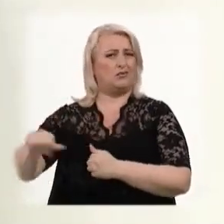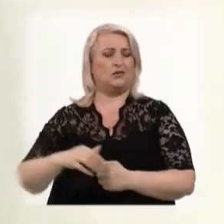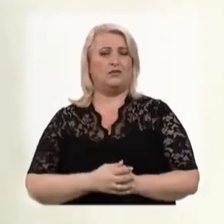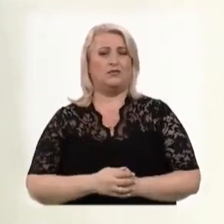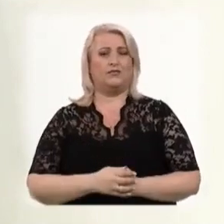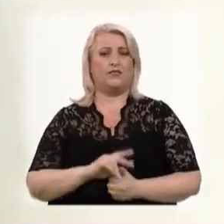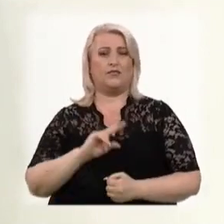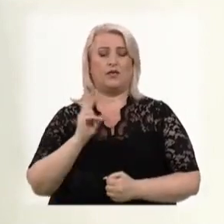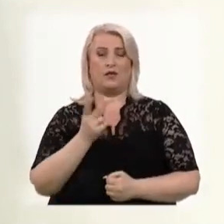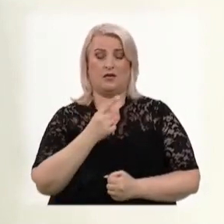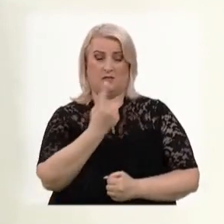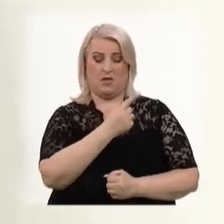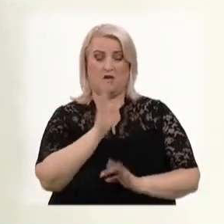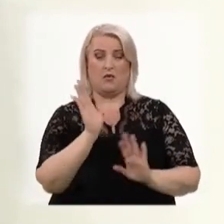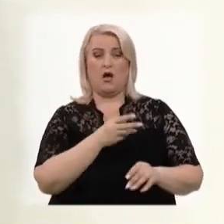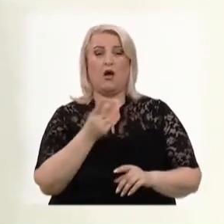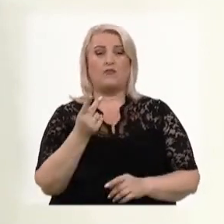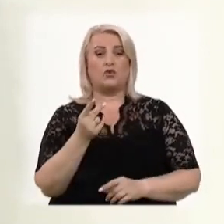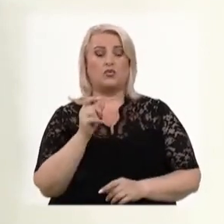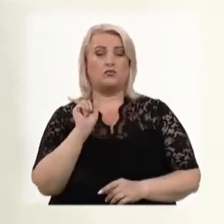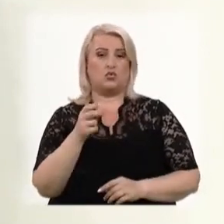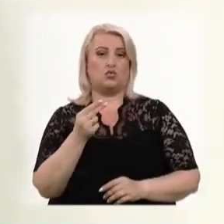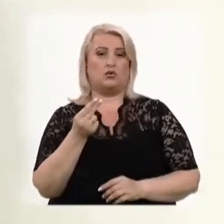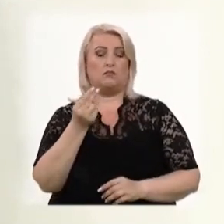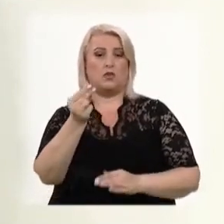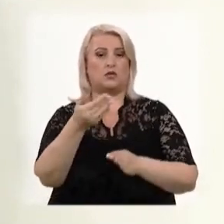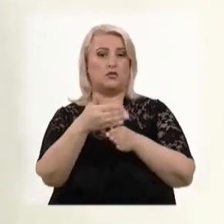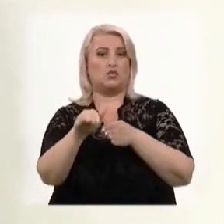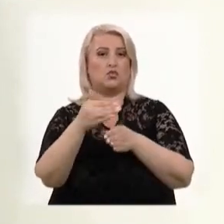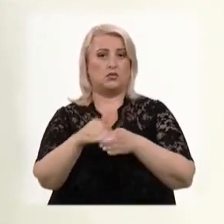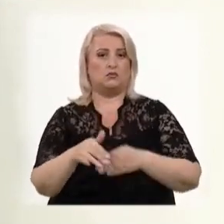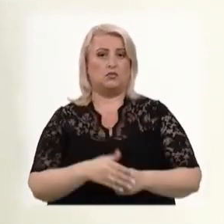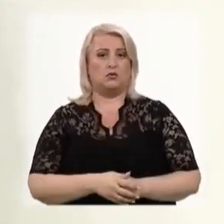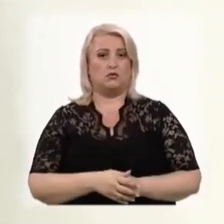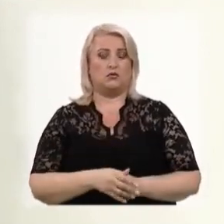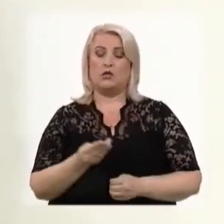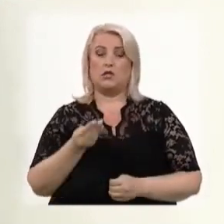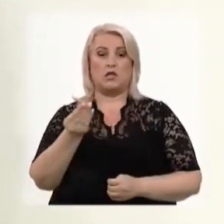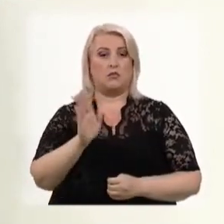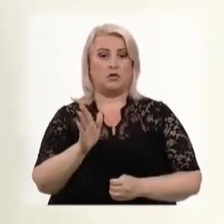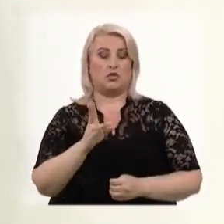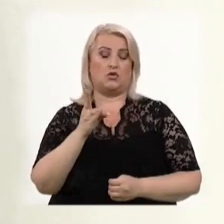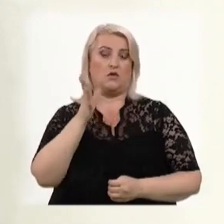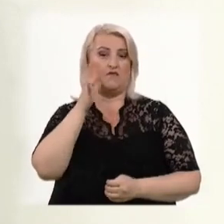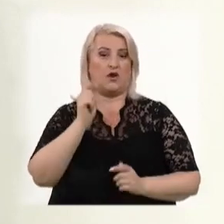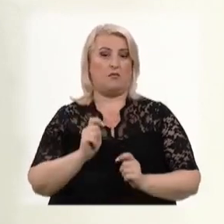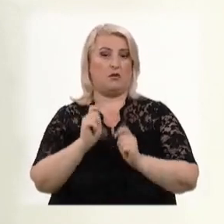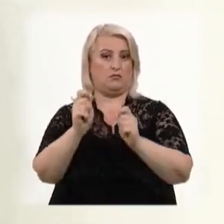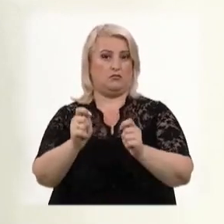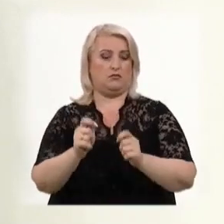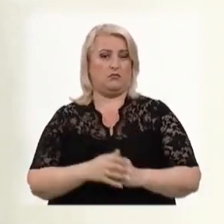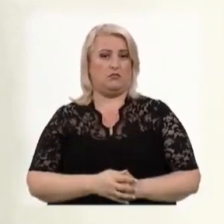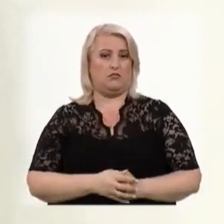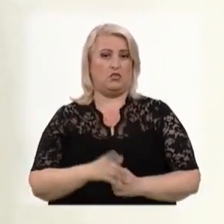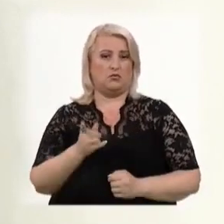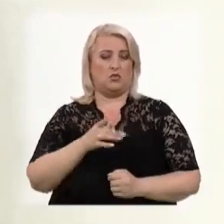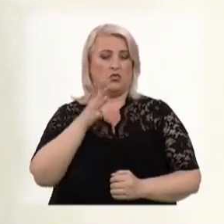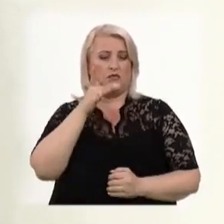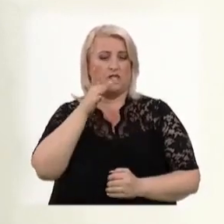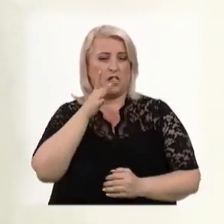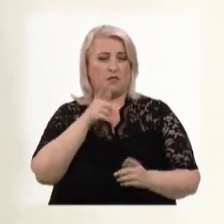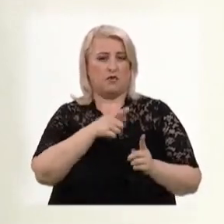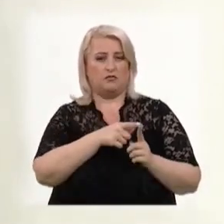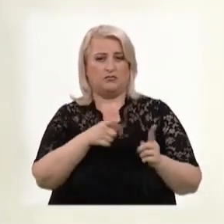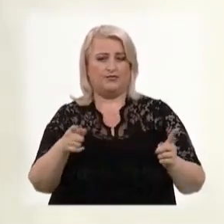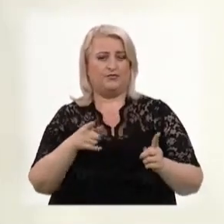doilea element tu poți să plătești cu Timpul nu plătești bani bărbătești timp ce îți va lua mai mult timp știut un